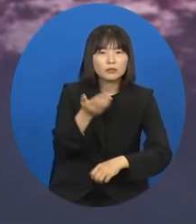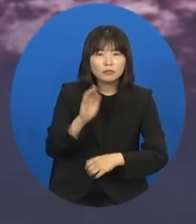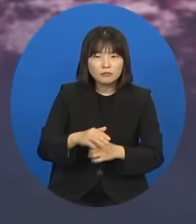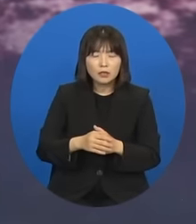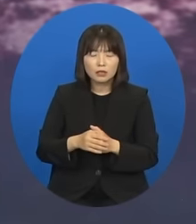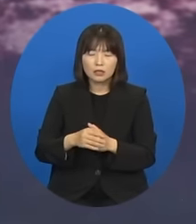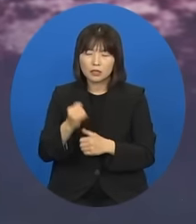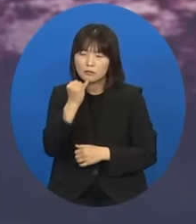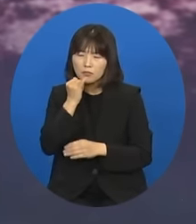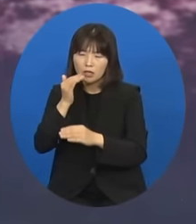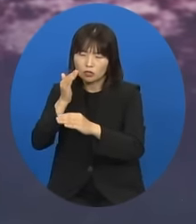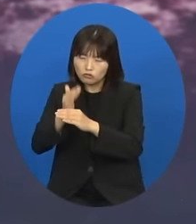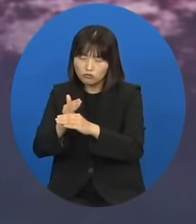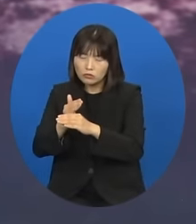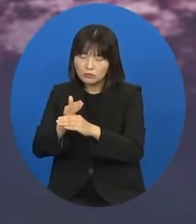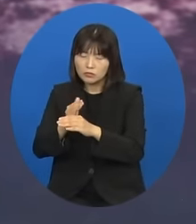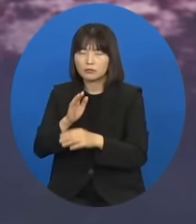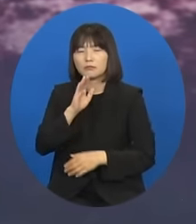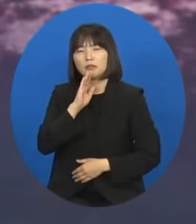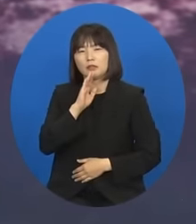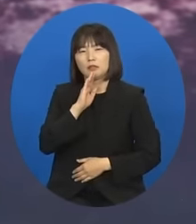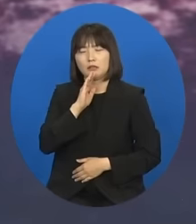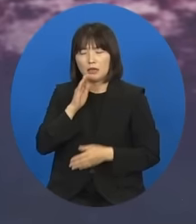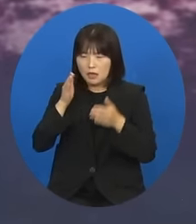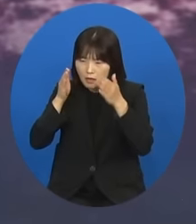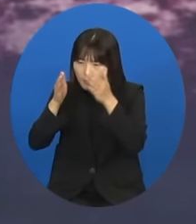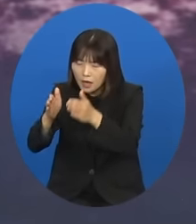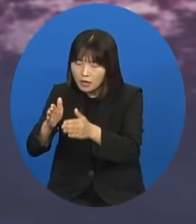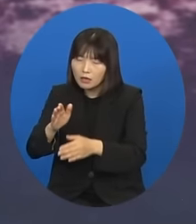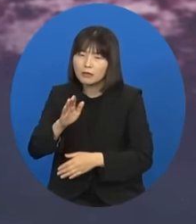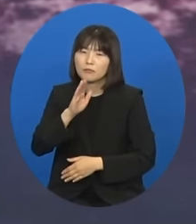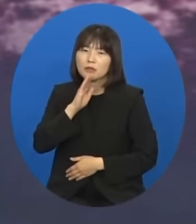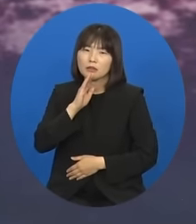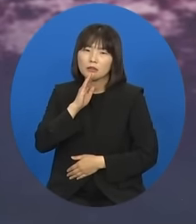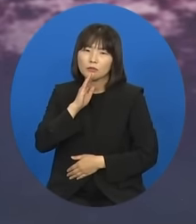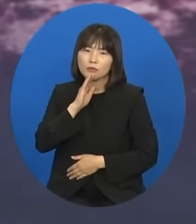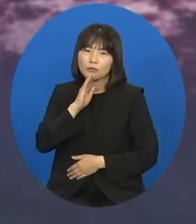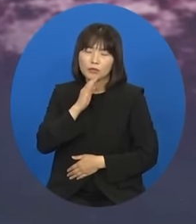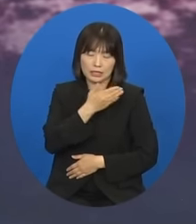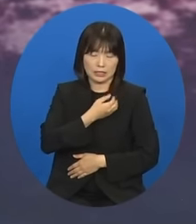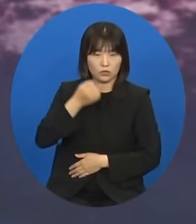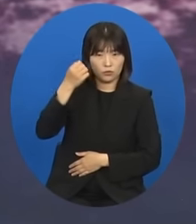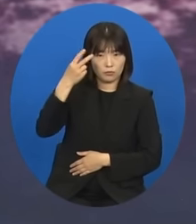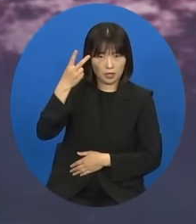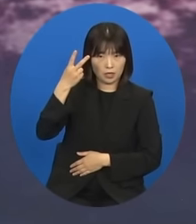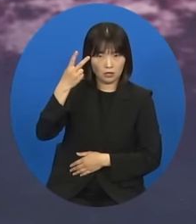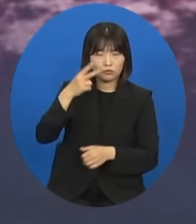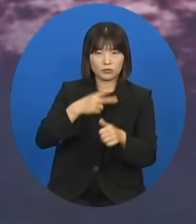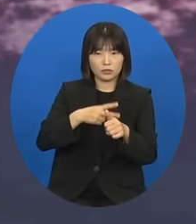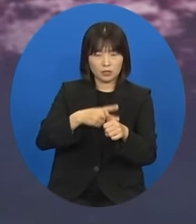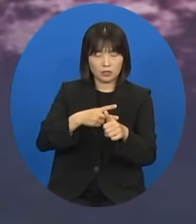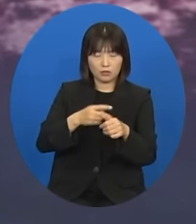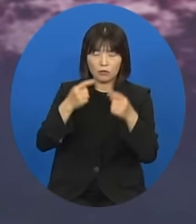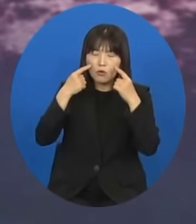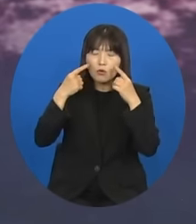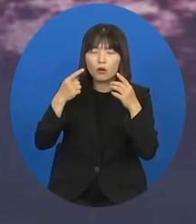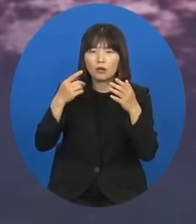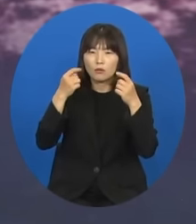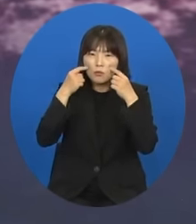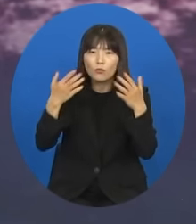중심은 옳았다는 거예요 방향은 옳았다는 것을 사도 바울이 오히려 확정을 해 주고